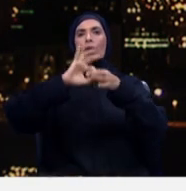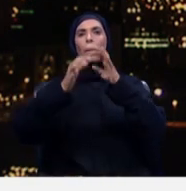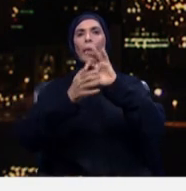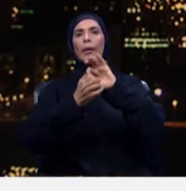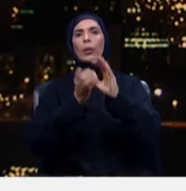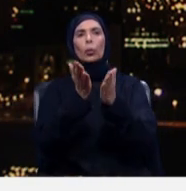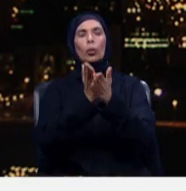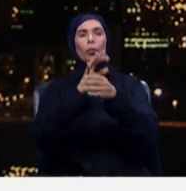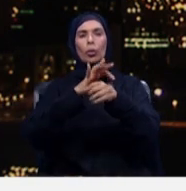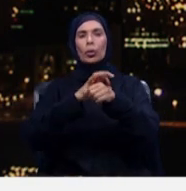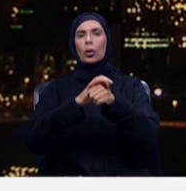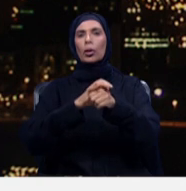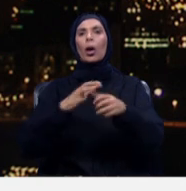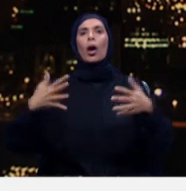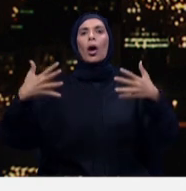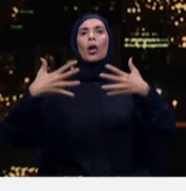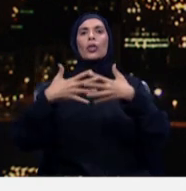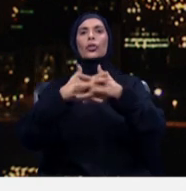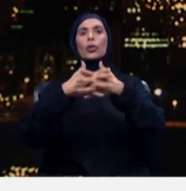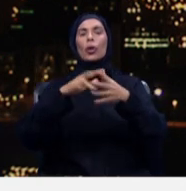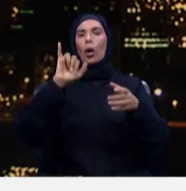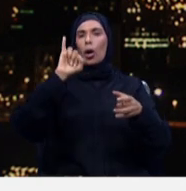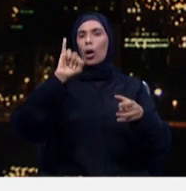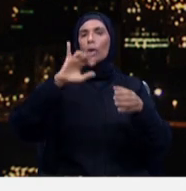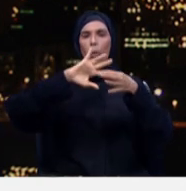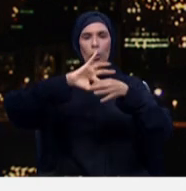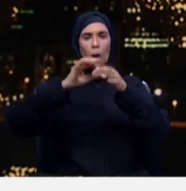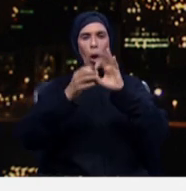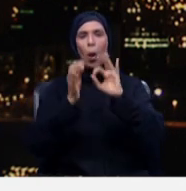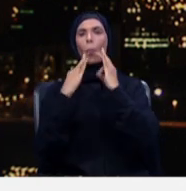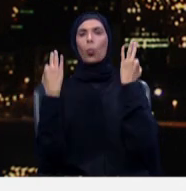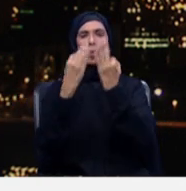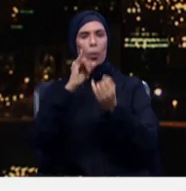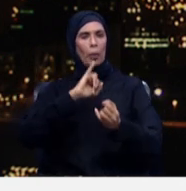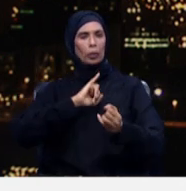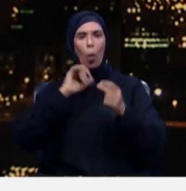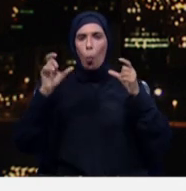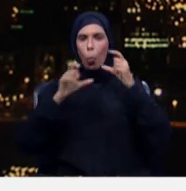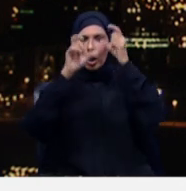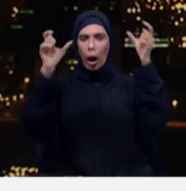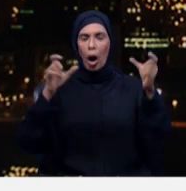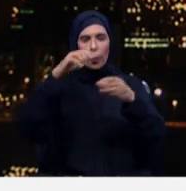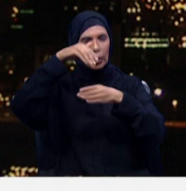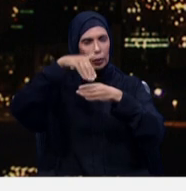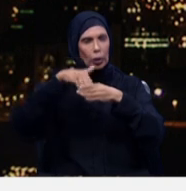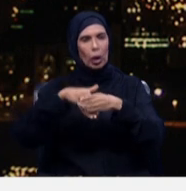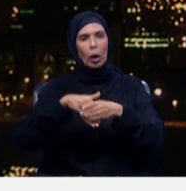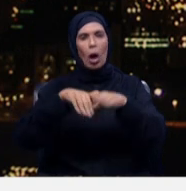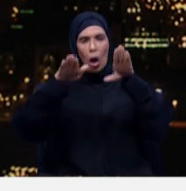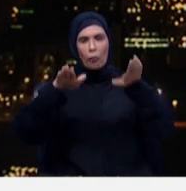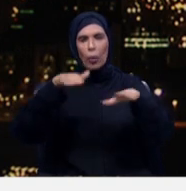أهمية إشراك المؤسسات من المجتمع المدني في مراقبة الانتخابات النيابية والبلدية